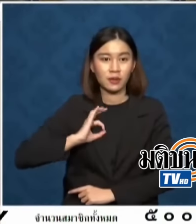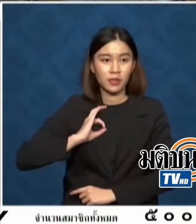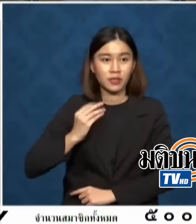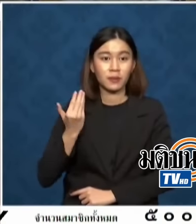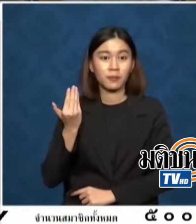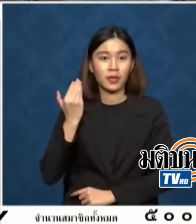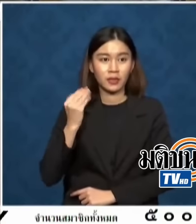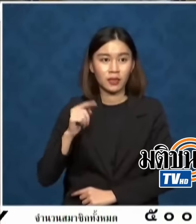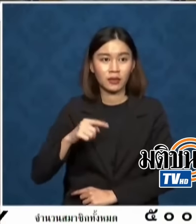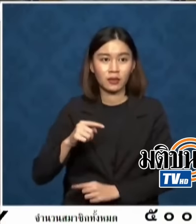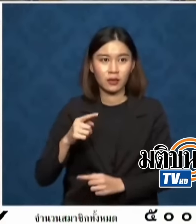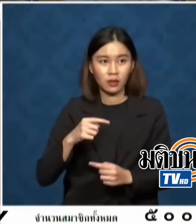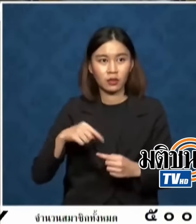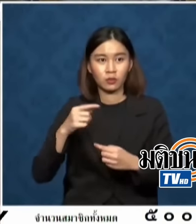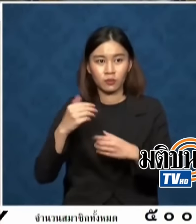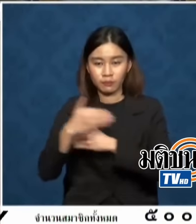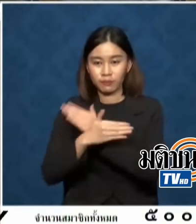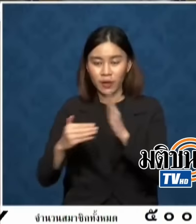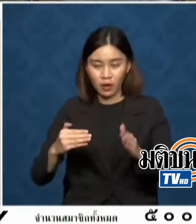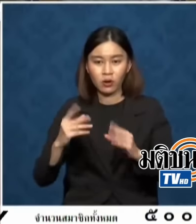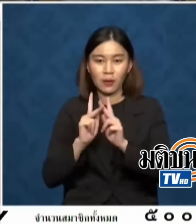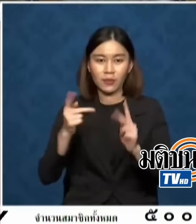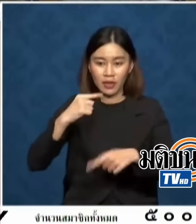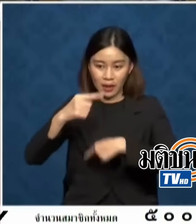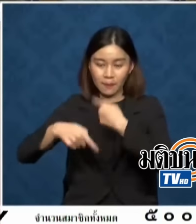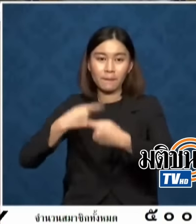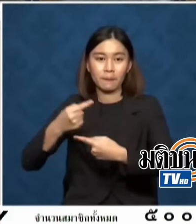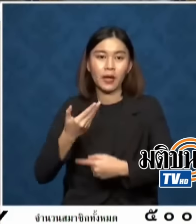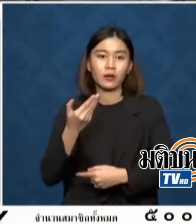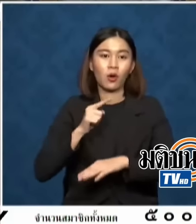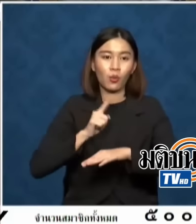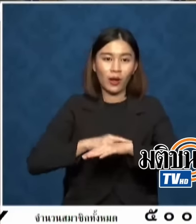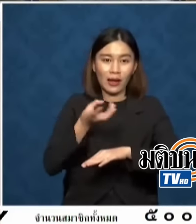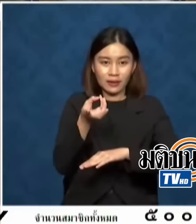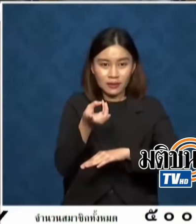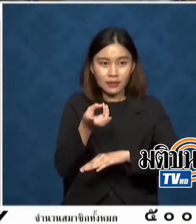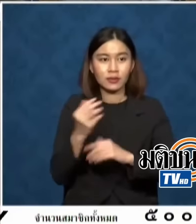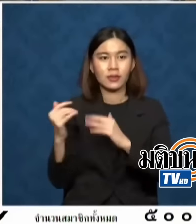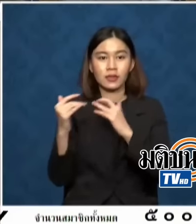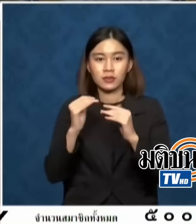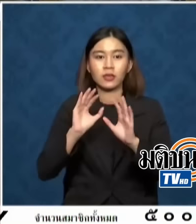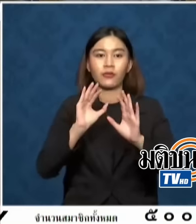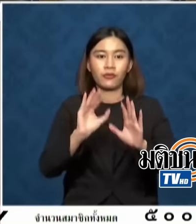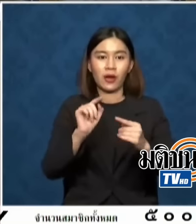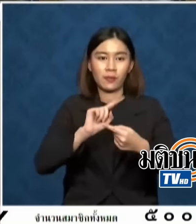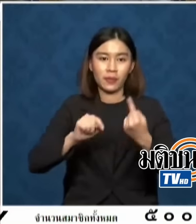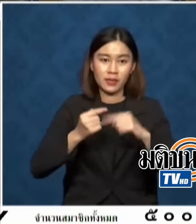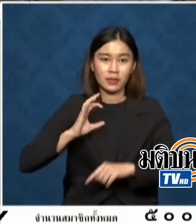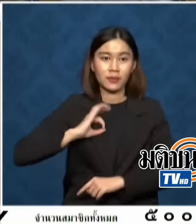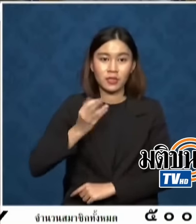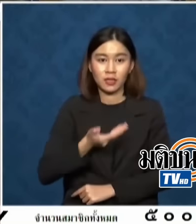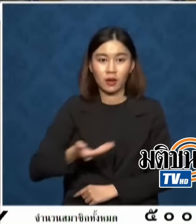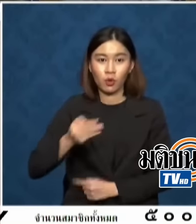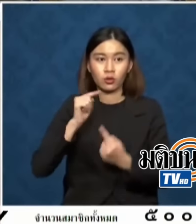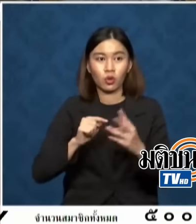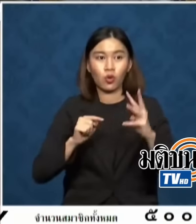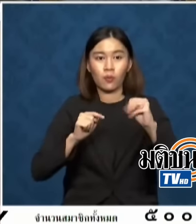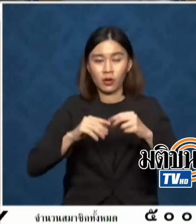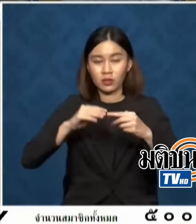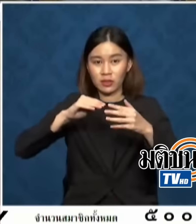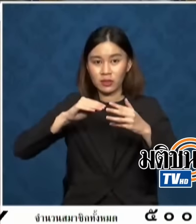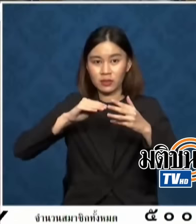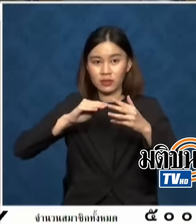เมื่อสักครู่วิ่งขึ้นไปที่ห้องกรรมาธิการครับอยากให้ท่านประธานใช้เวลาสักนิดนึงแล้วก็สื่อสารฝากเพื่อนสมาชิกด้วยว่าเป็นมาตราท้ายๆ